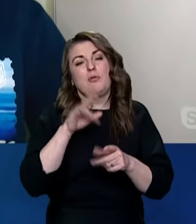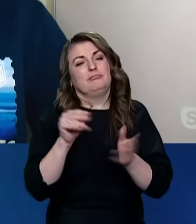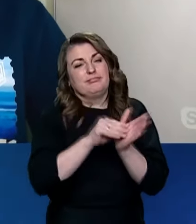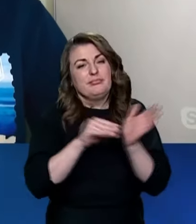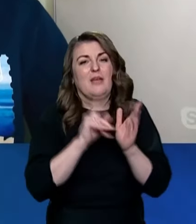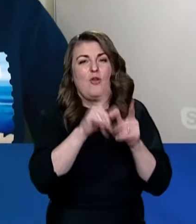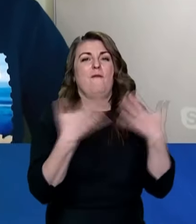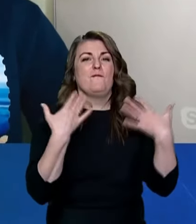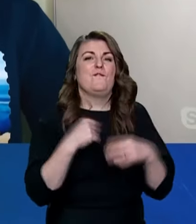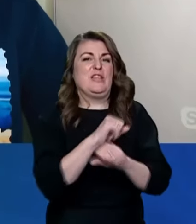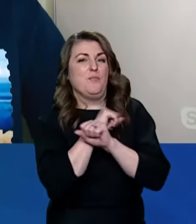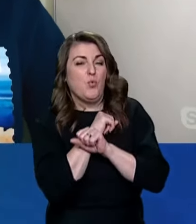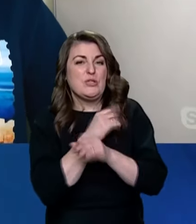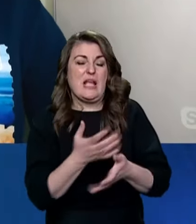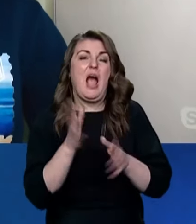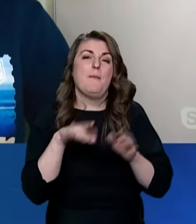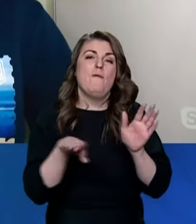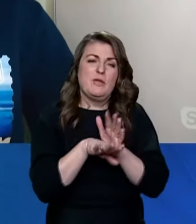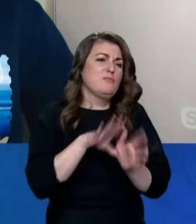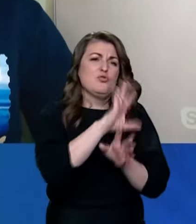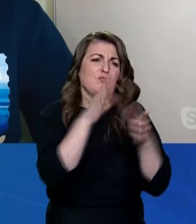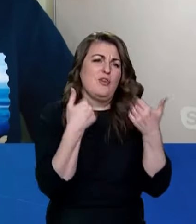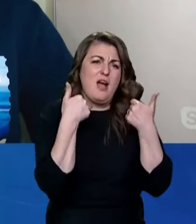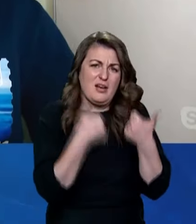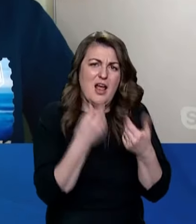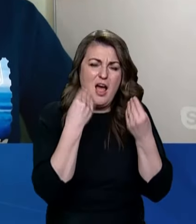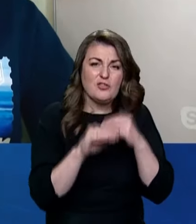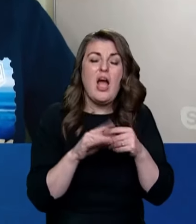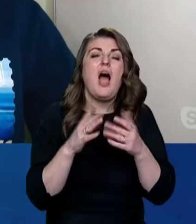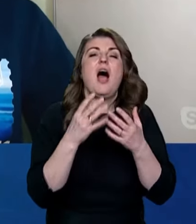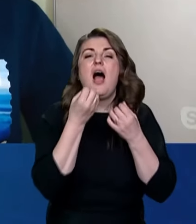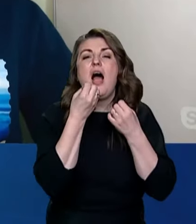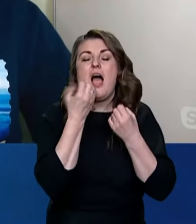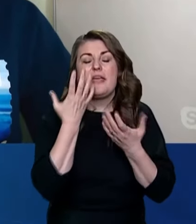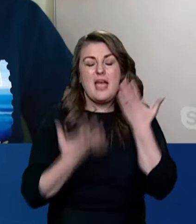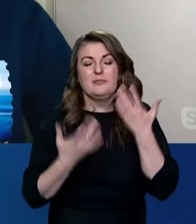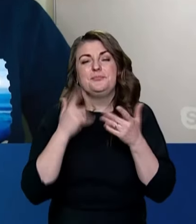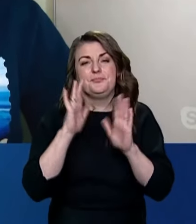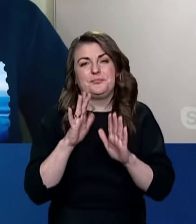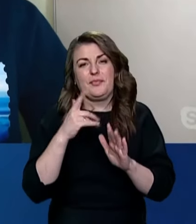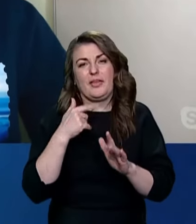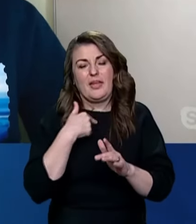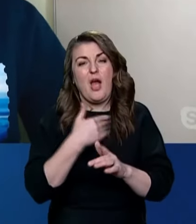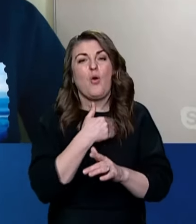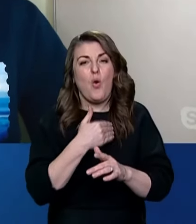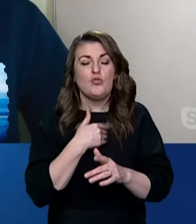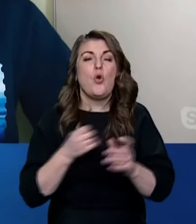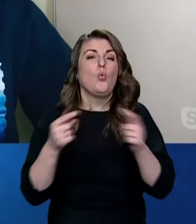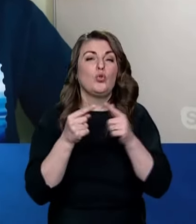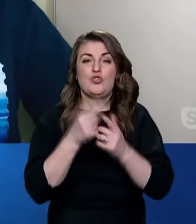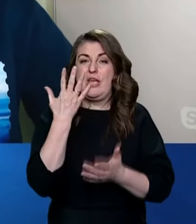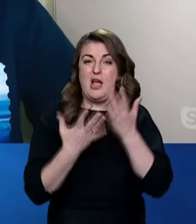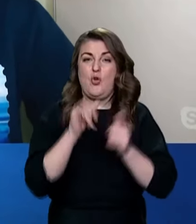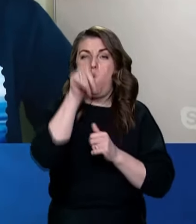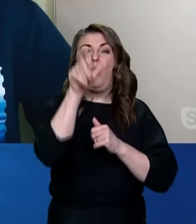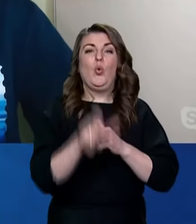відпустки. Твоя відпустка потім пройде краще. Пане Сергію, якщо ми... Я розумію, так, я хочу уточнити. Якщо